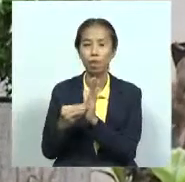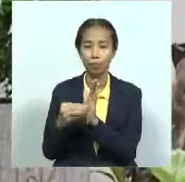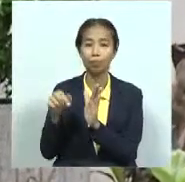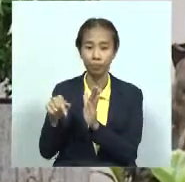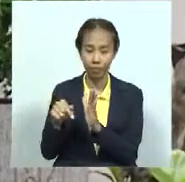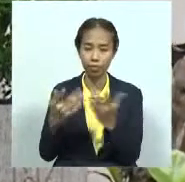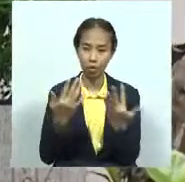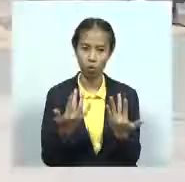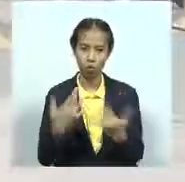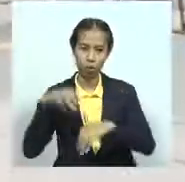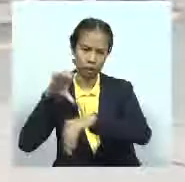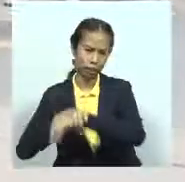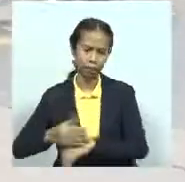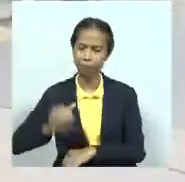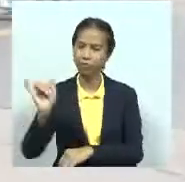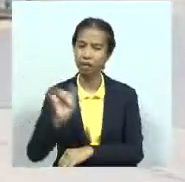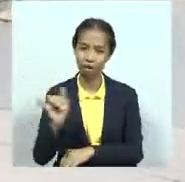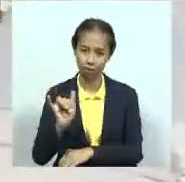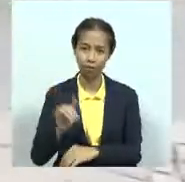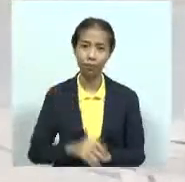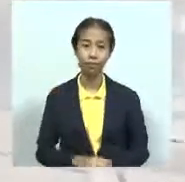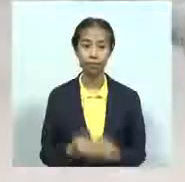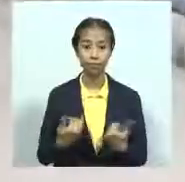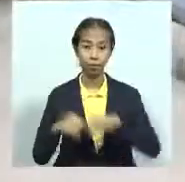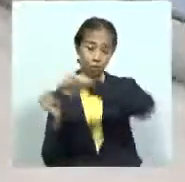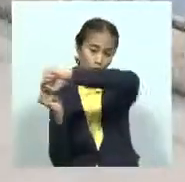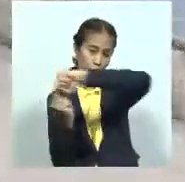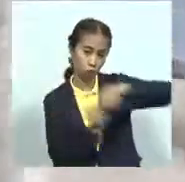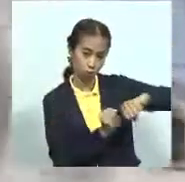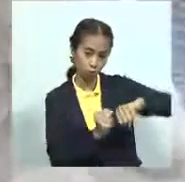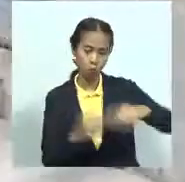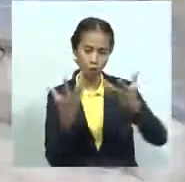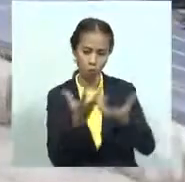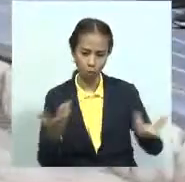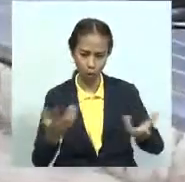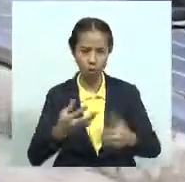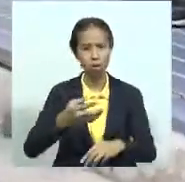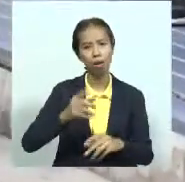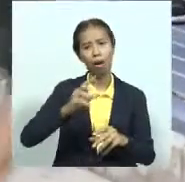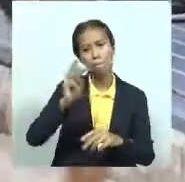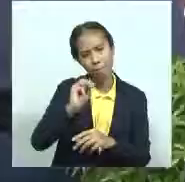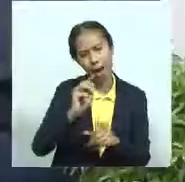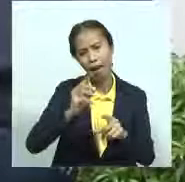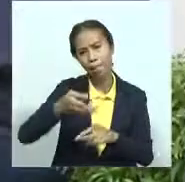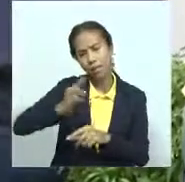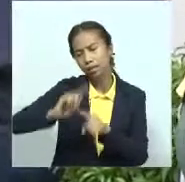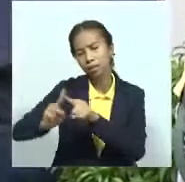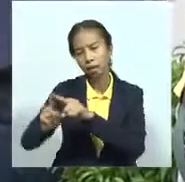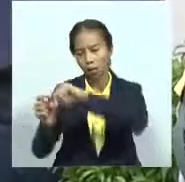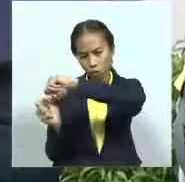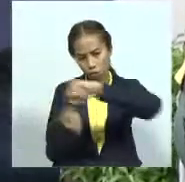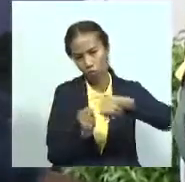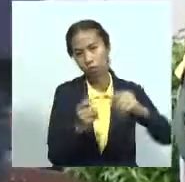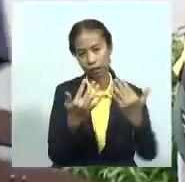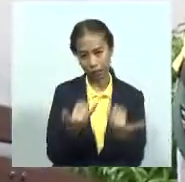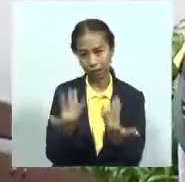ว่ายังไม่สามารถจับกลุ่มตัวได้สำหรับรถตู้ที่ใช้ลำเลียงอาวุธไปใช้ในการก่อเหตุขณะนี้ตำรวจได้ประสานไปยังก